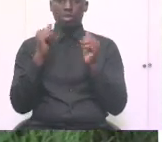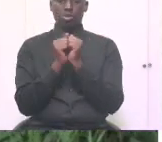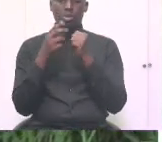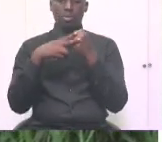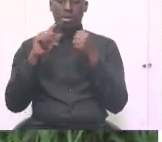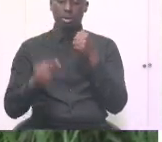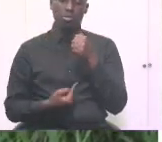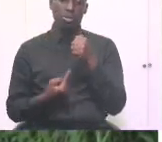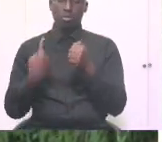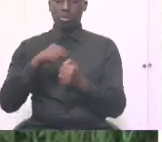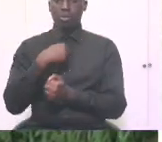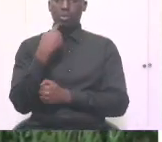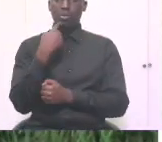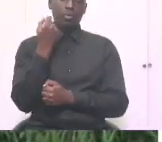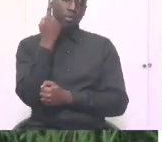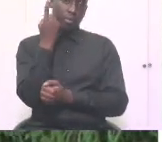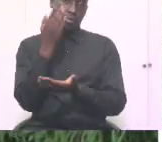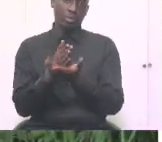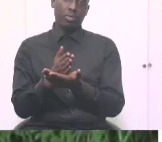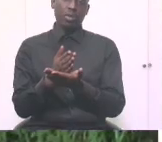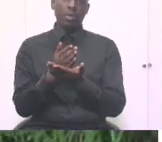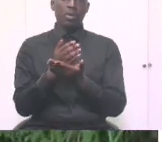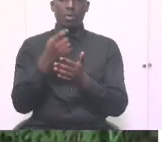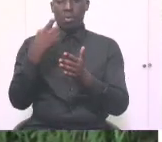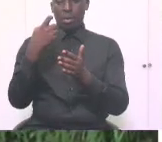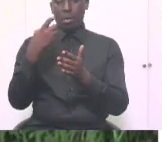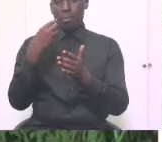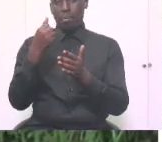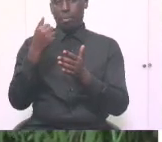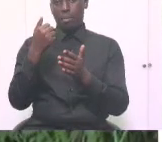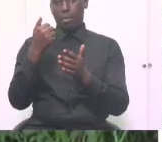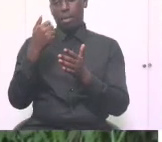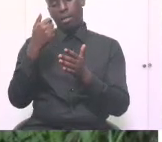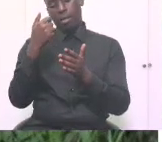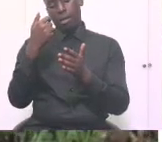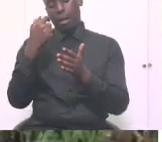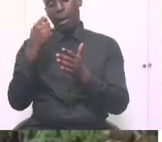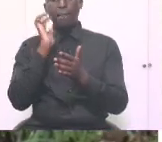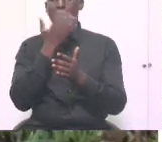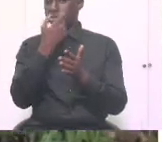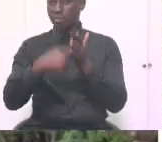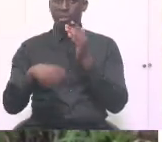17,000. Twebwe rero twumva mbese badukata amazi nabura amafaranga 8,000 cyangwa 6,000. Ni ukuvuga ngo